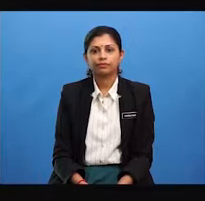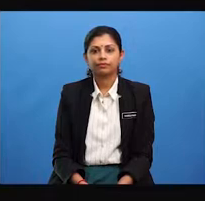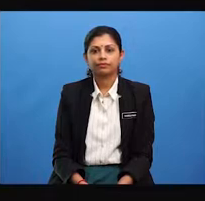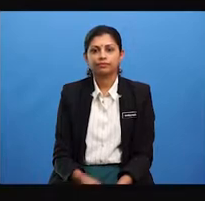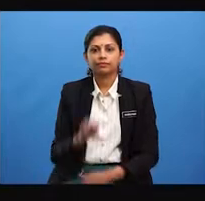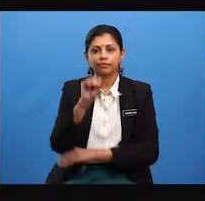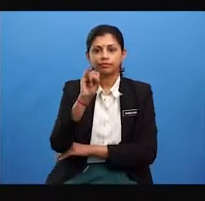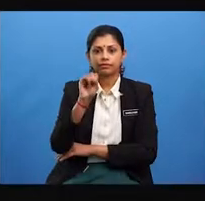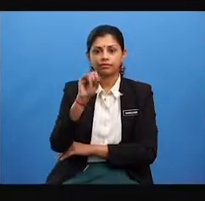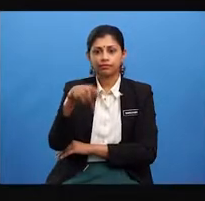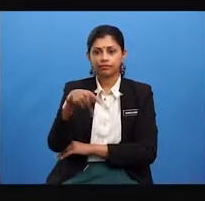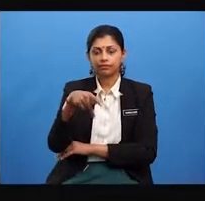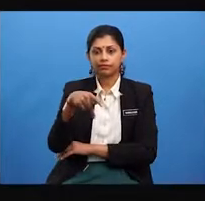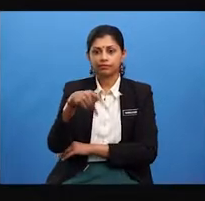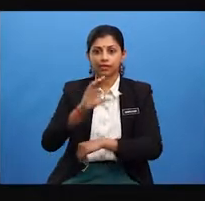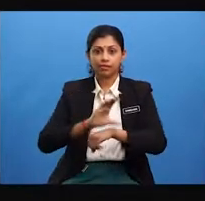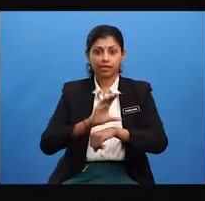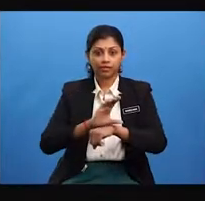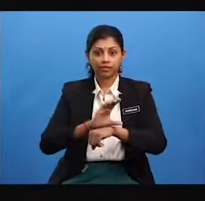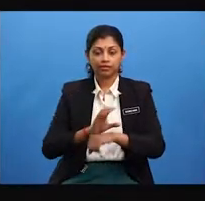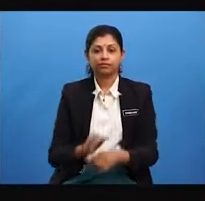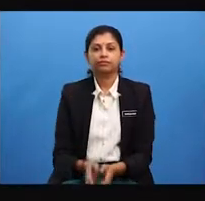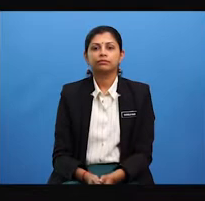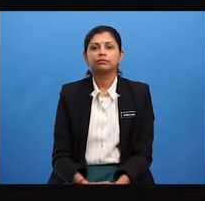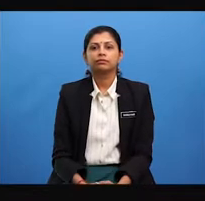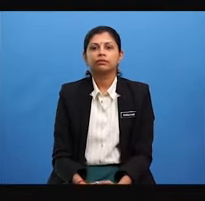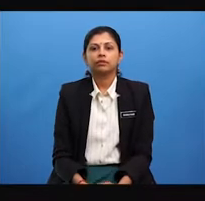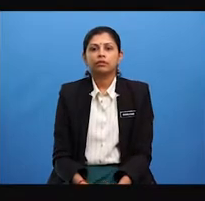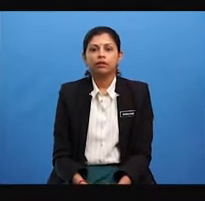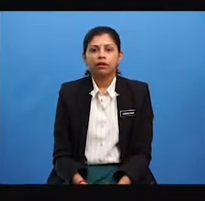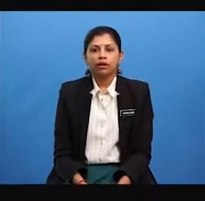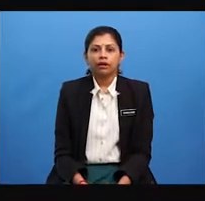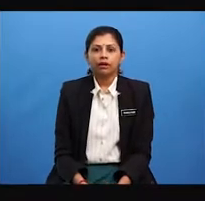sisip kaca yang diperbuat daripada tanah,